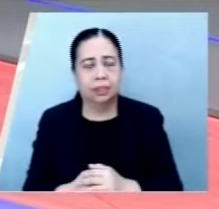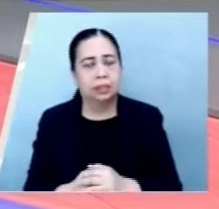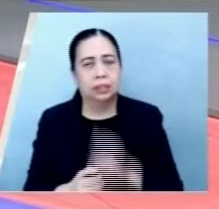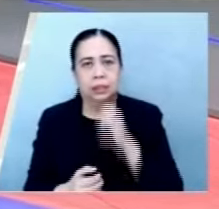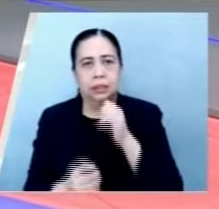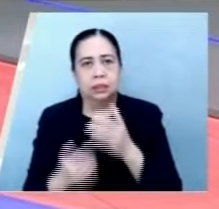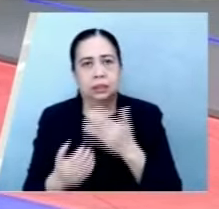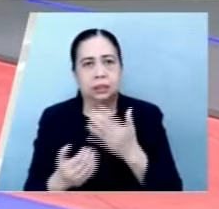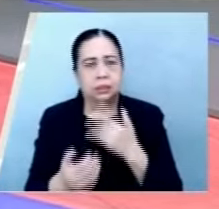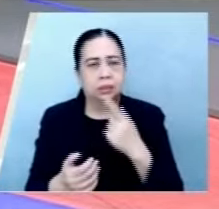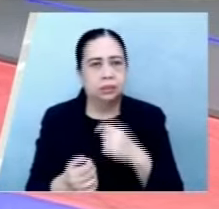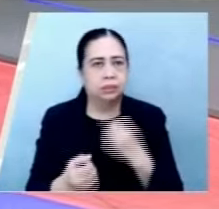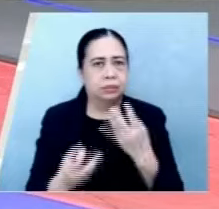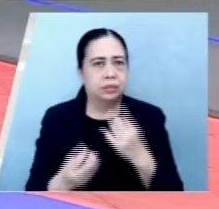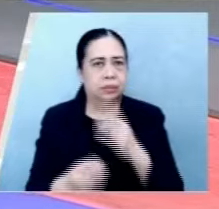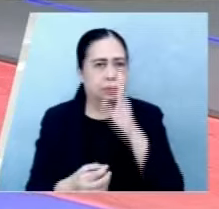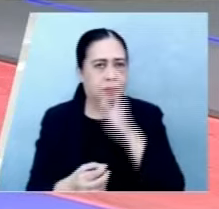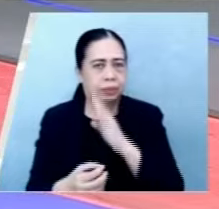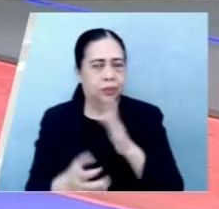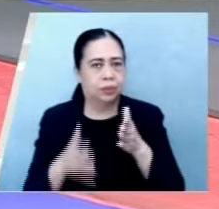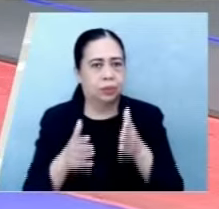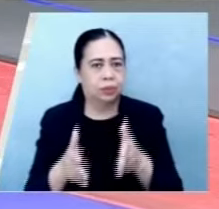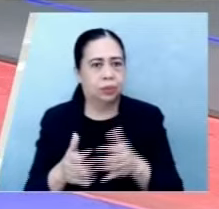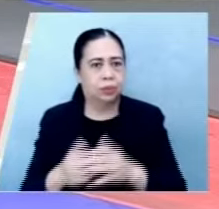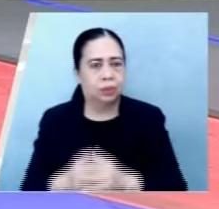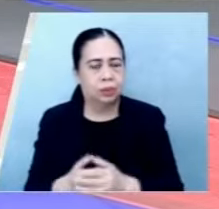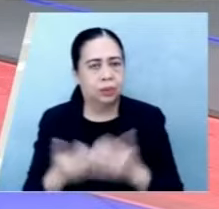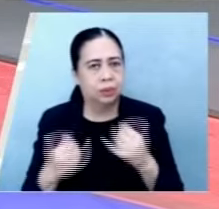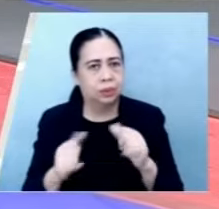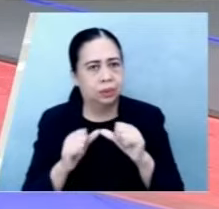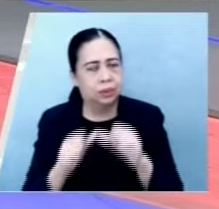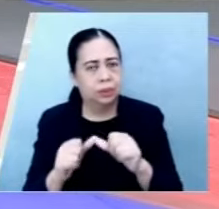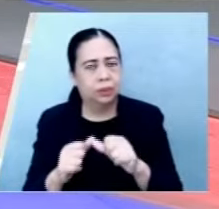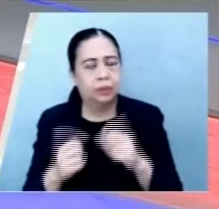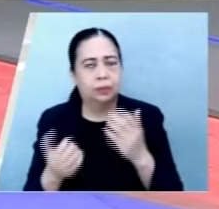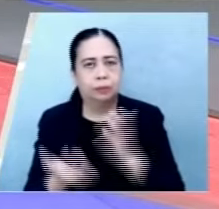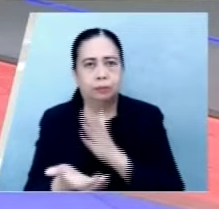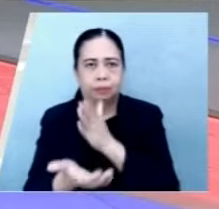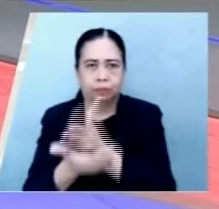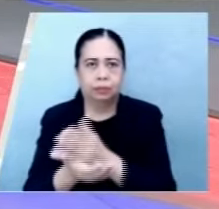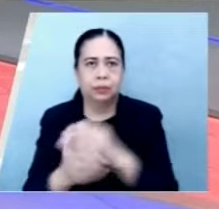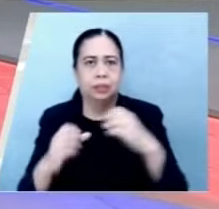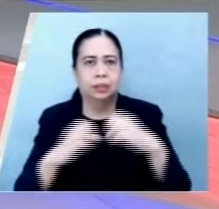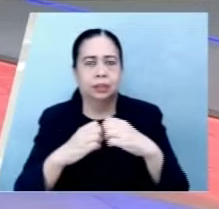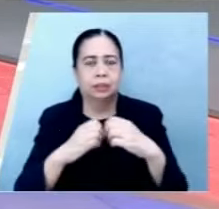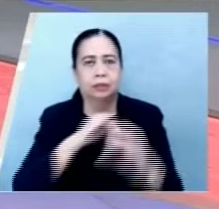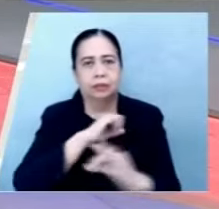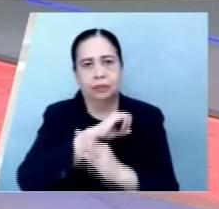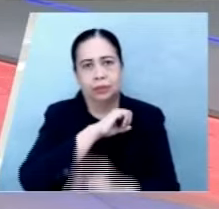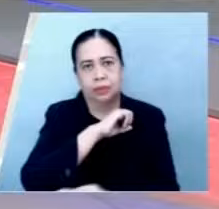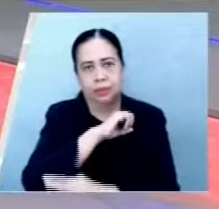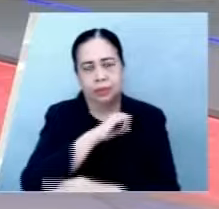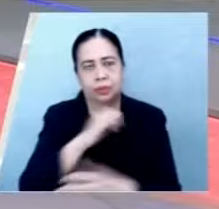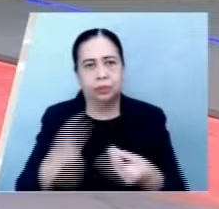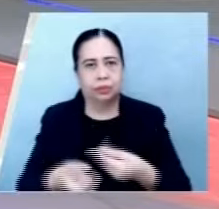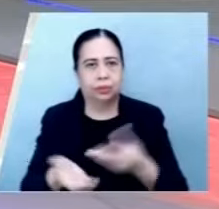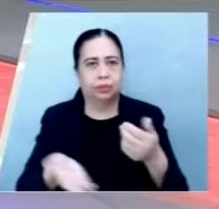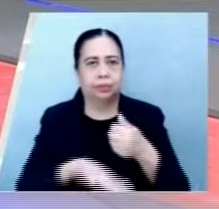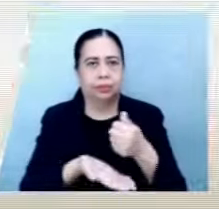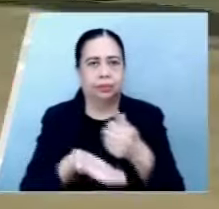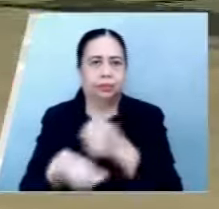sa manasirang daan doon, sinuon pa rin ito ng GMA Kaposi Foundation para makapaghatid ng tulong.